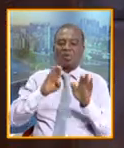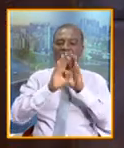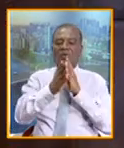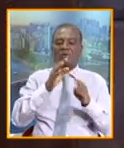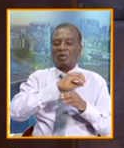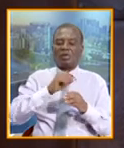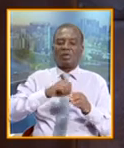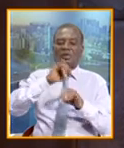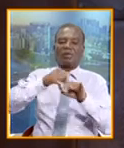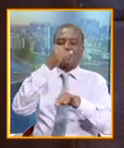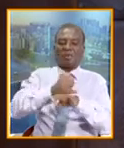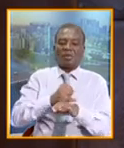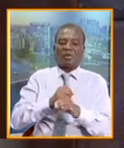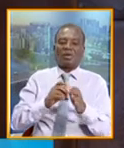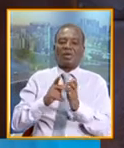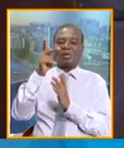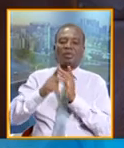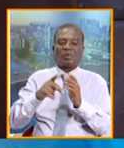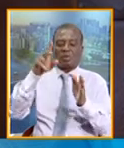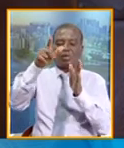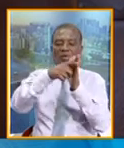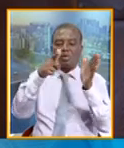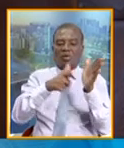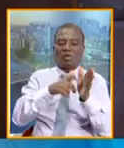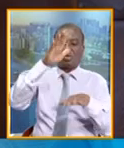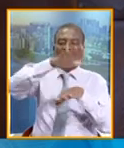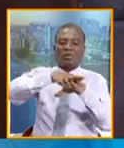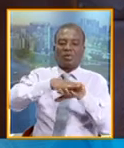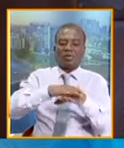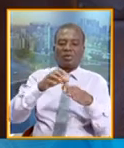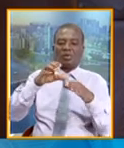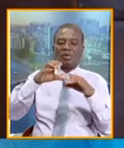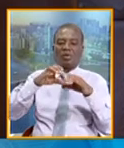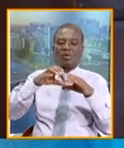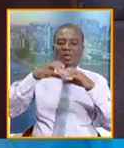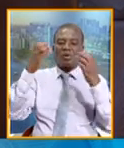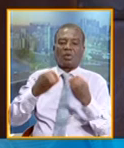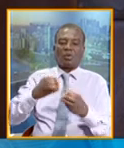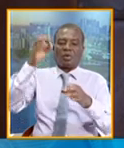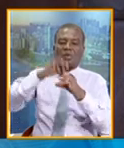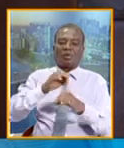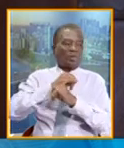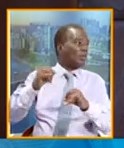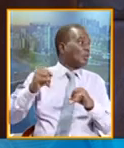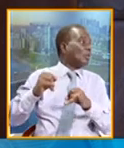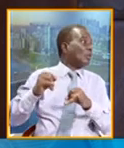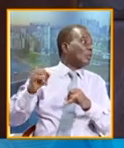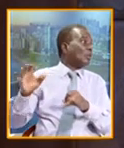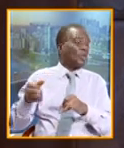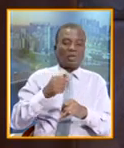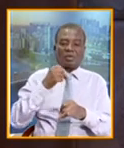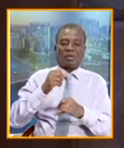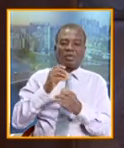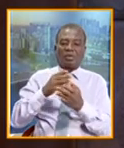institution un projet de loi relatif à la commission électorale indépendante prenant en compte